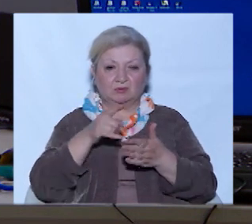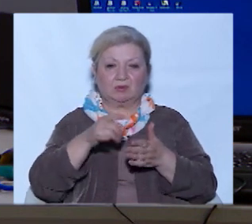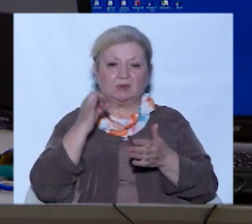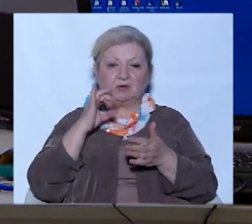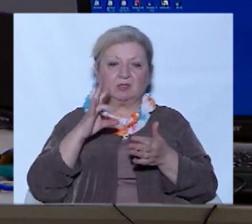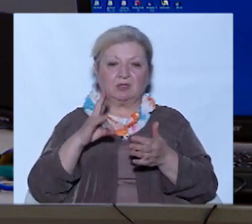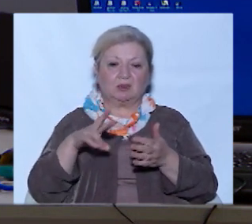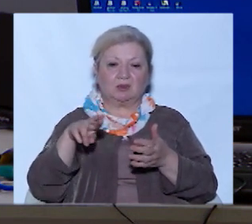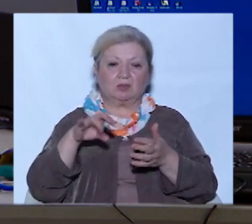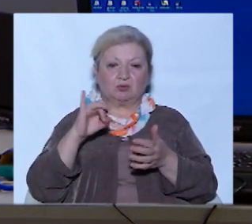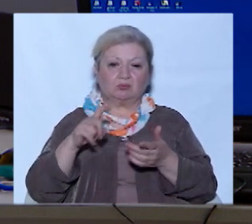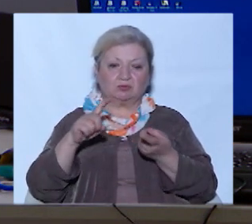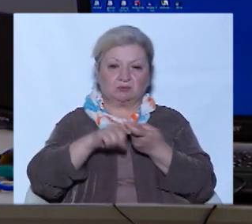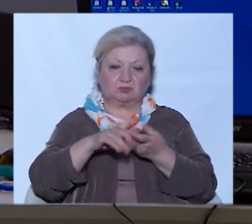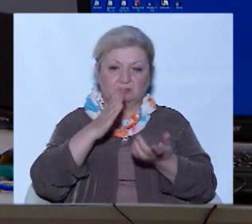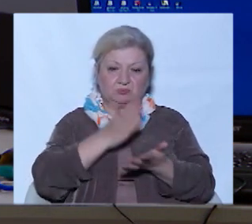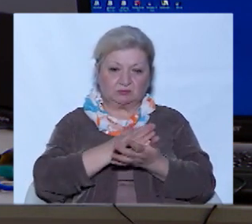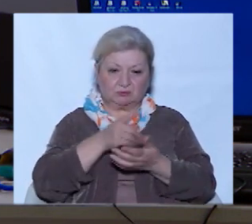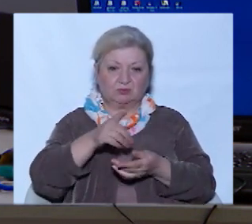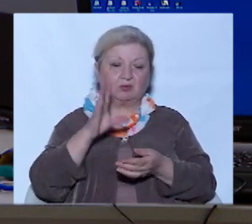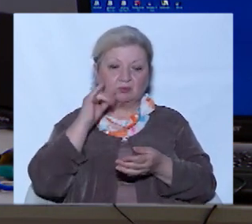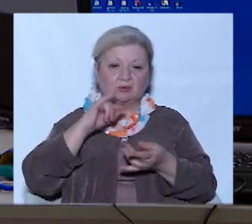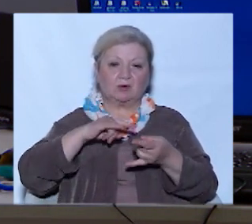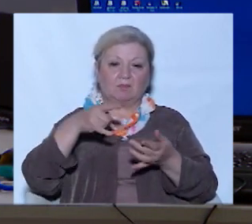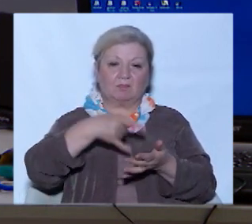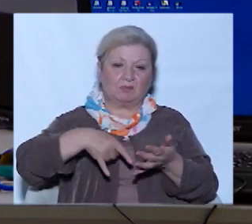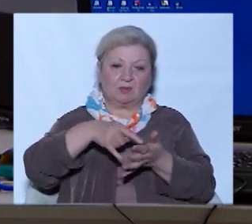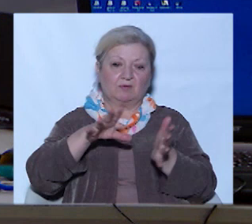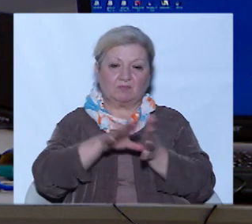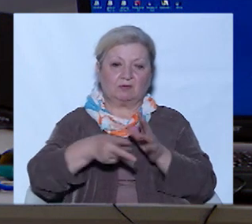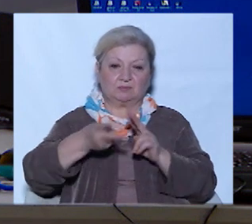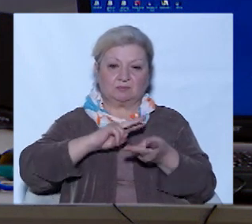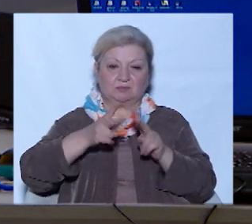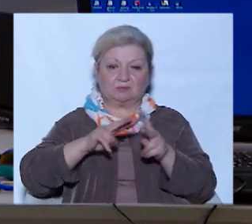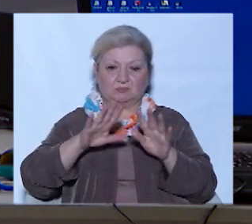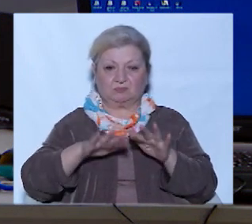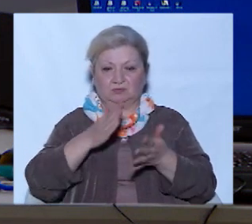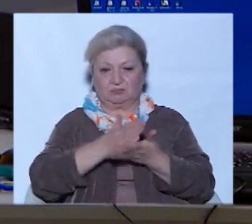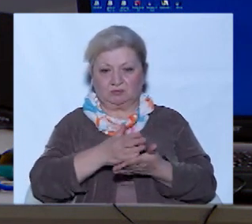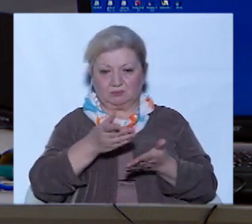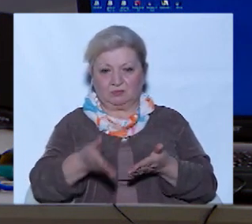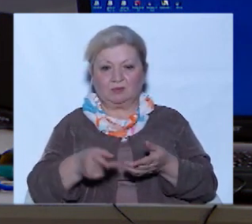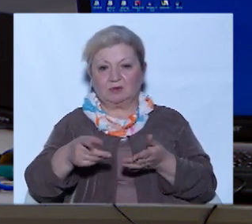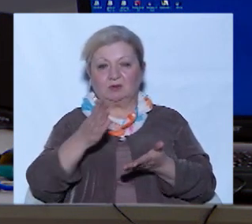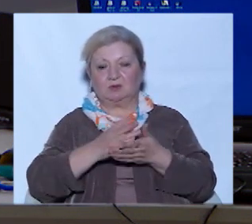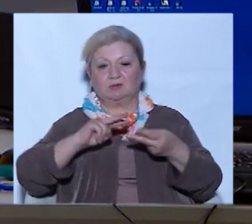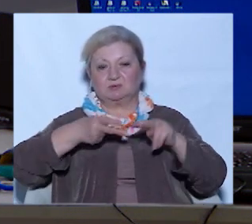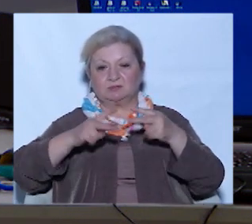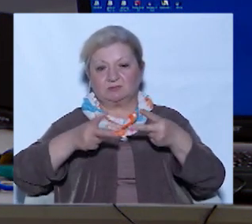როდის აქვს ადგილი ინდუქციას, როდესაც მაგნიტური ველს ცვლილებას აქვს ადგილი. აი აქ ცვლადი მაგნიტური